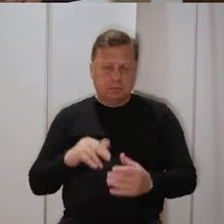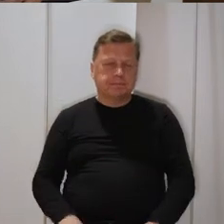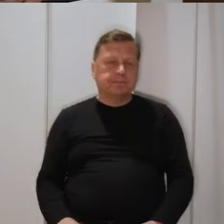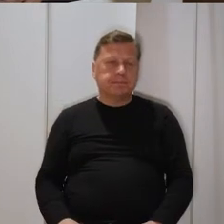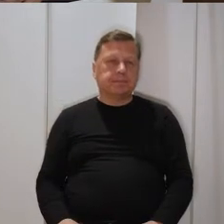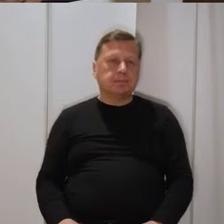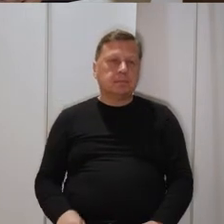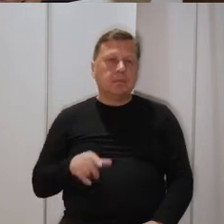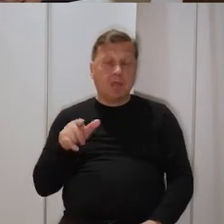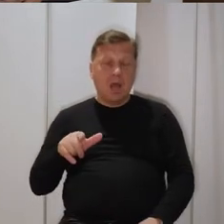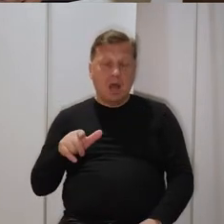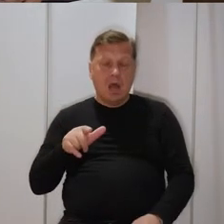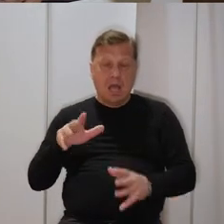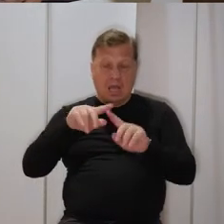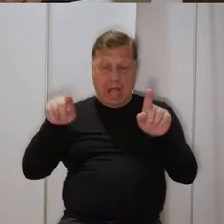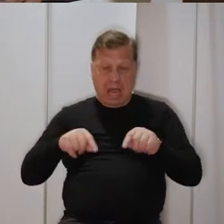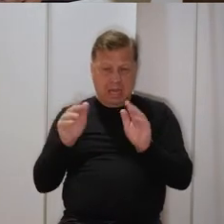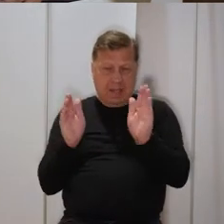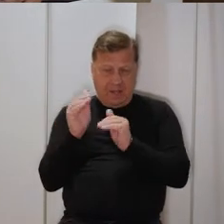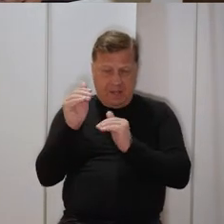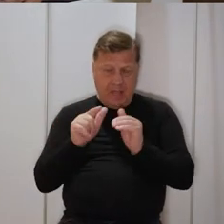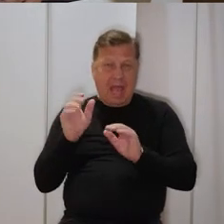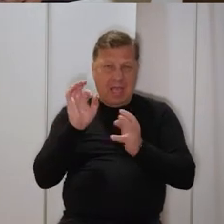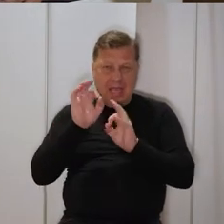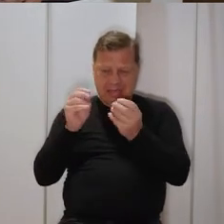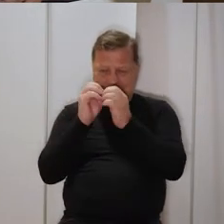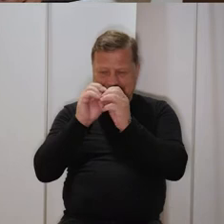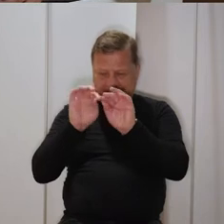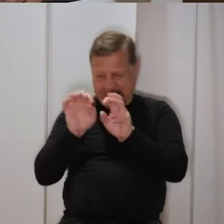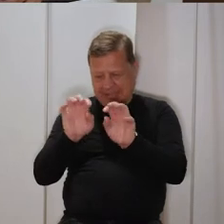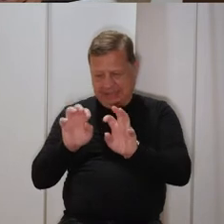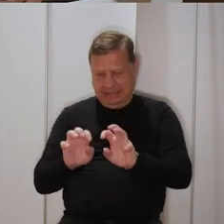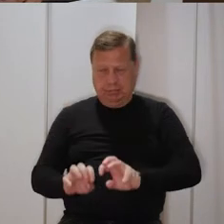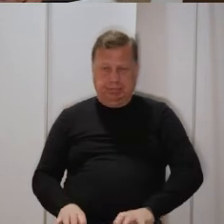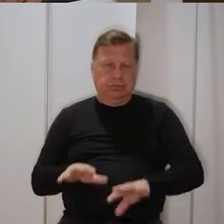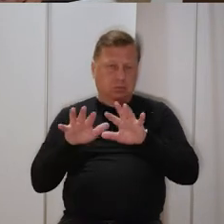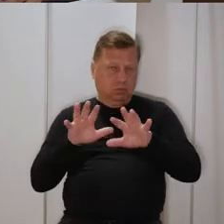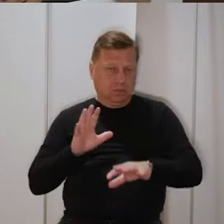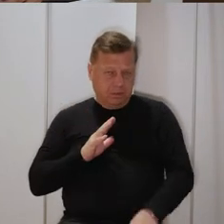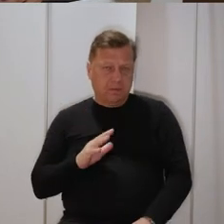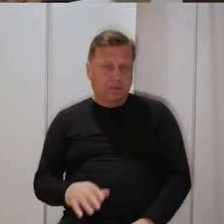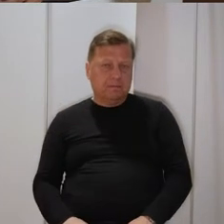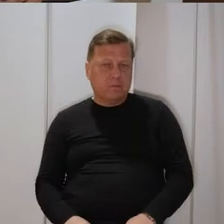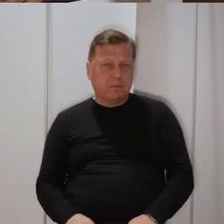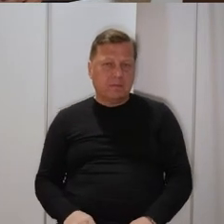dużo informacji na małej kartce, czyli ciasno to było zbijane